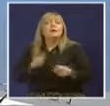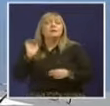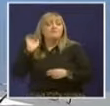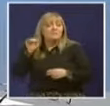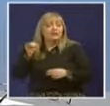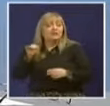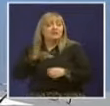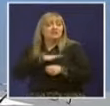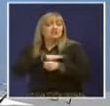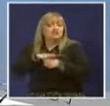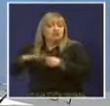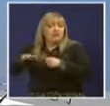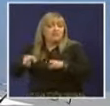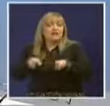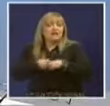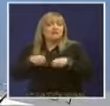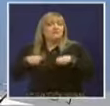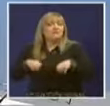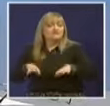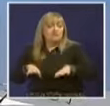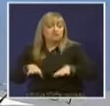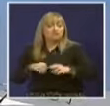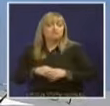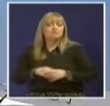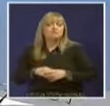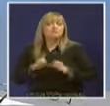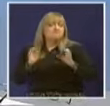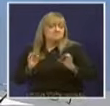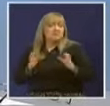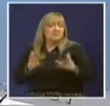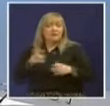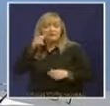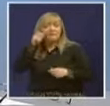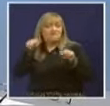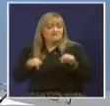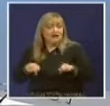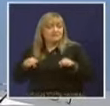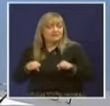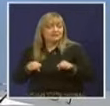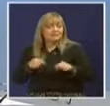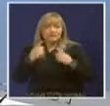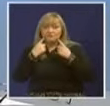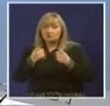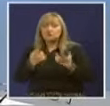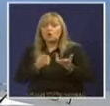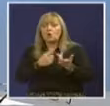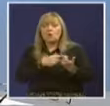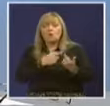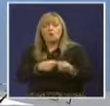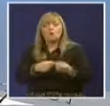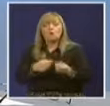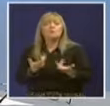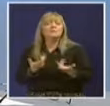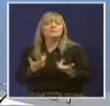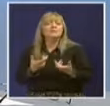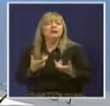бъдат изчерпани като възможности. Прост пример. Във Варна забележете колко заведения минават